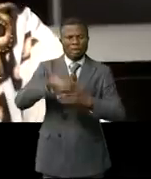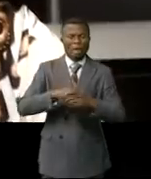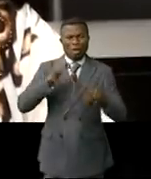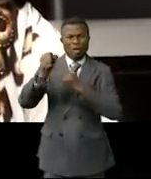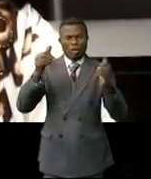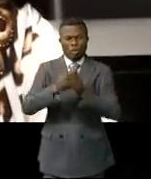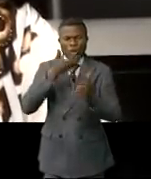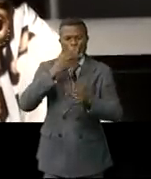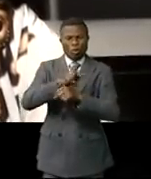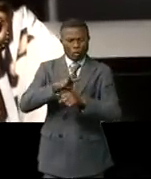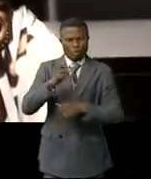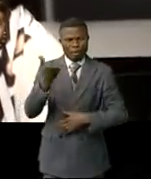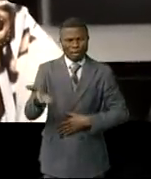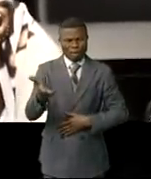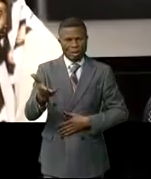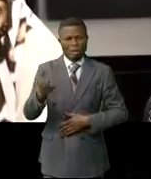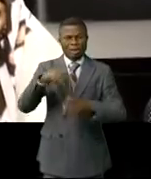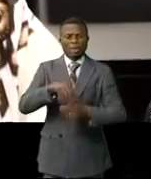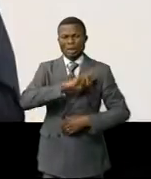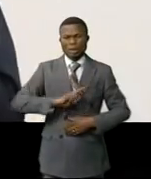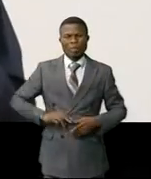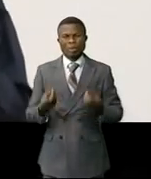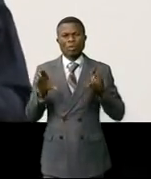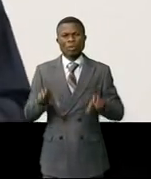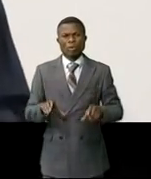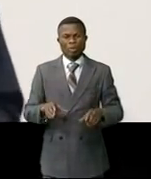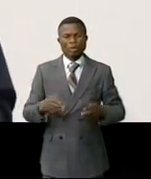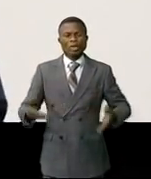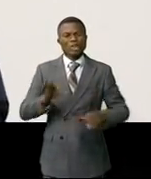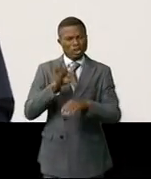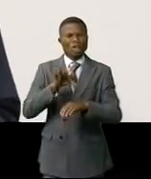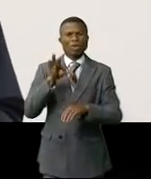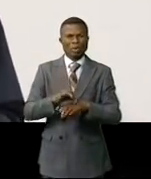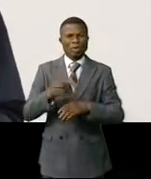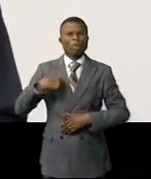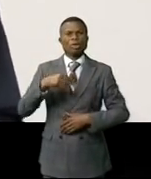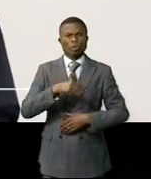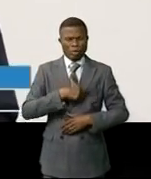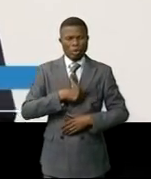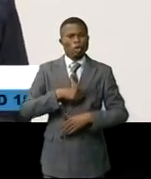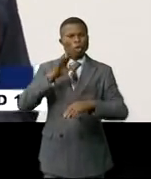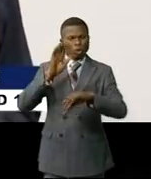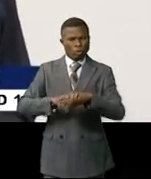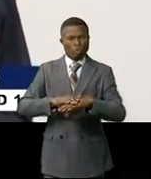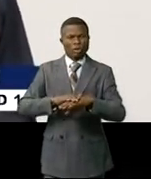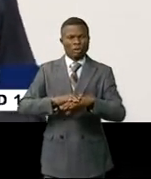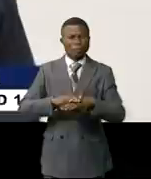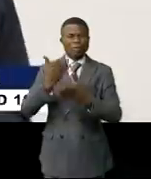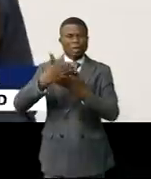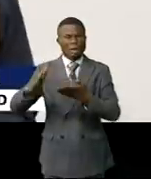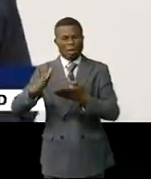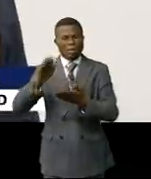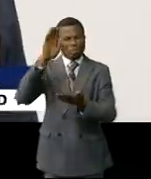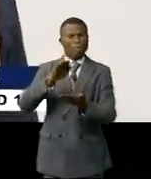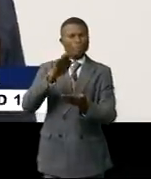lutte contre cette pandémie en RDC. Heureusement, nous avons déjà entamé la phase